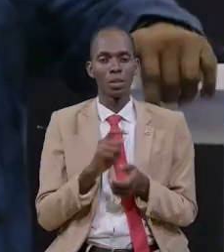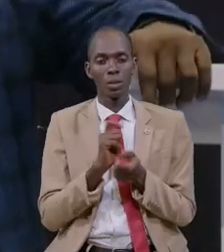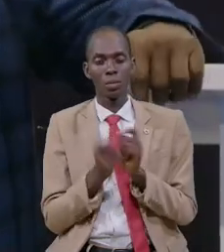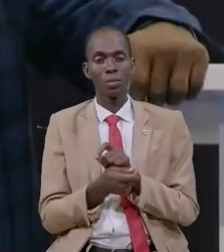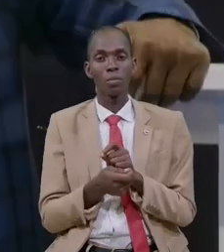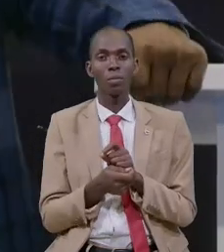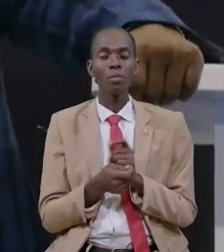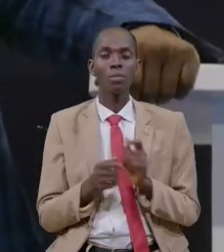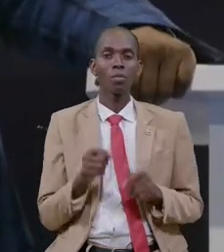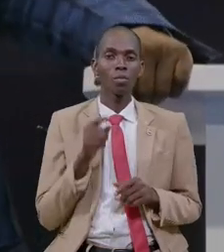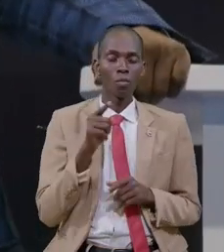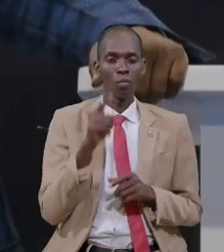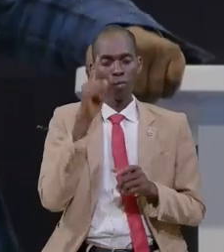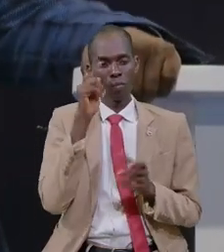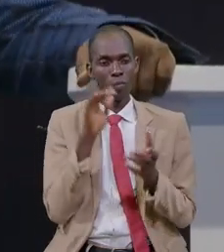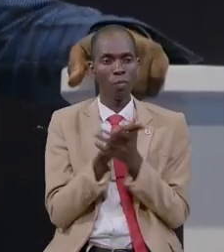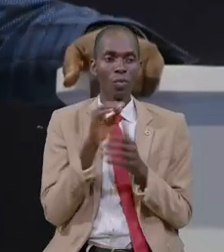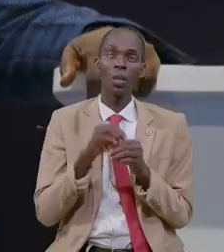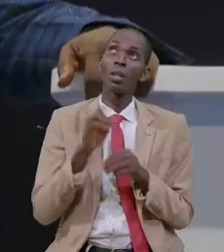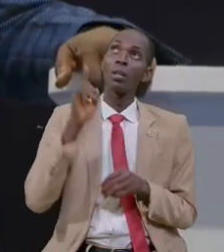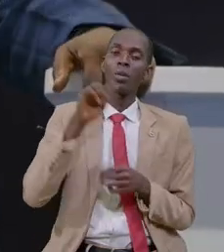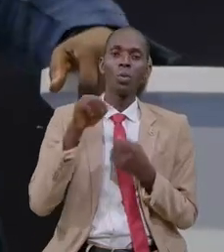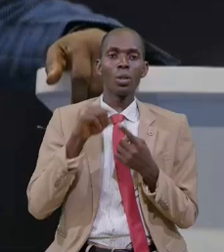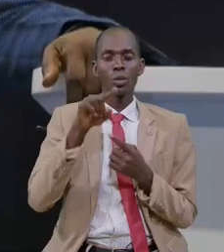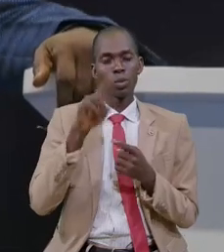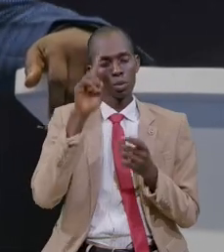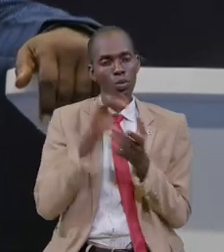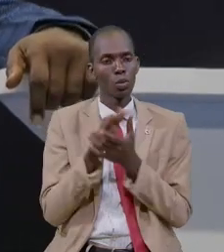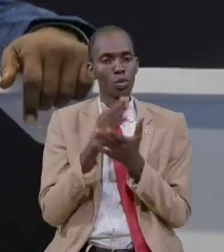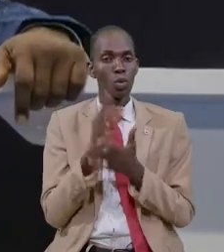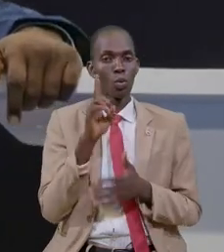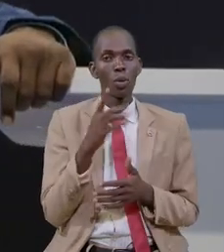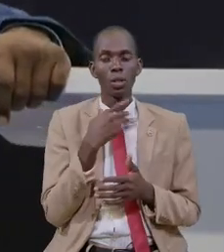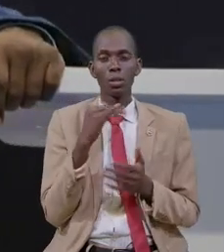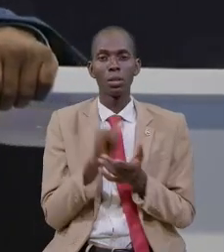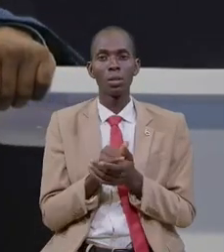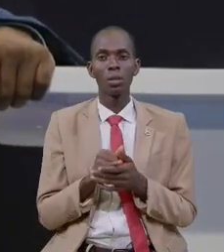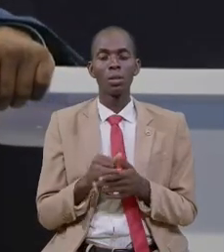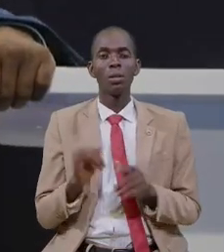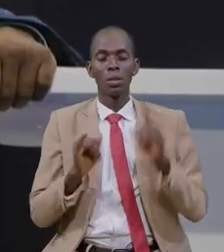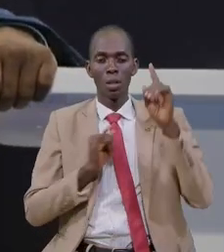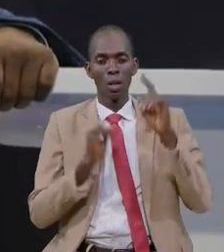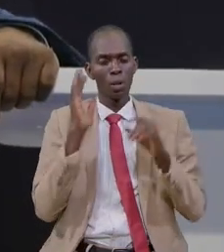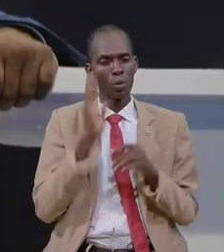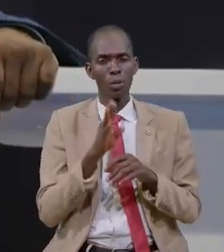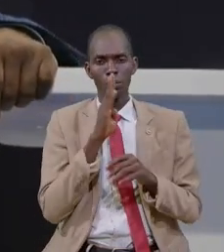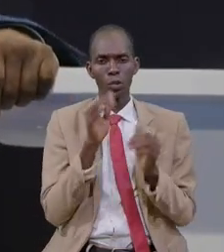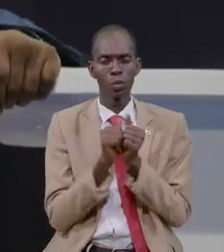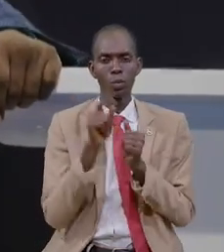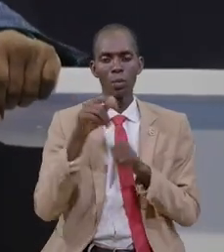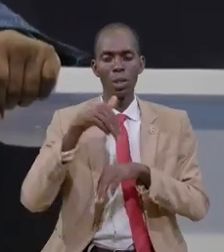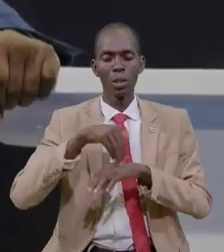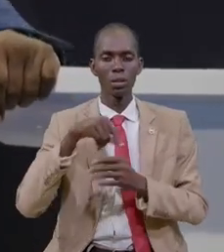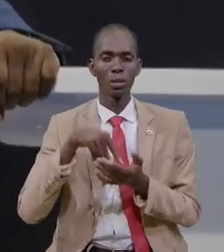transformation. Vous lui faites confiance. Et quand vous faites confiance à quelqu'un, il dit, je serai avec toi en ce